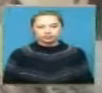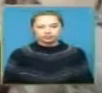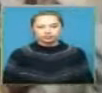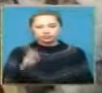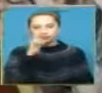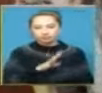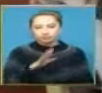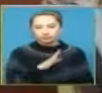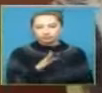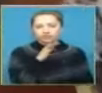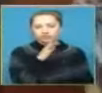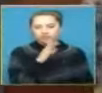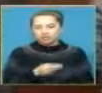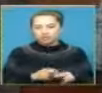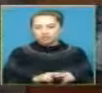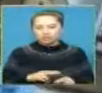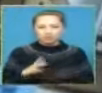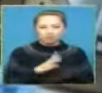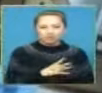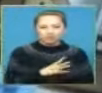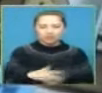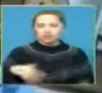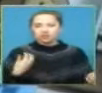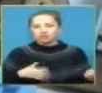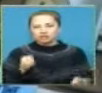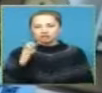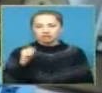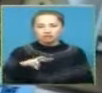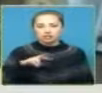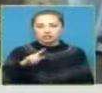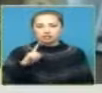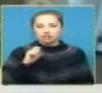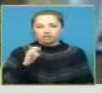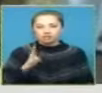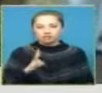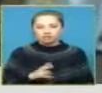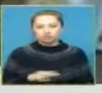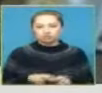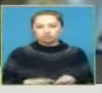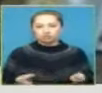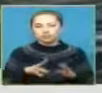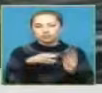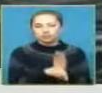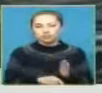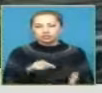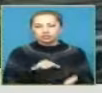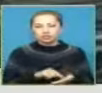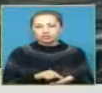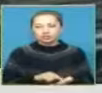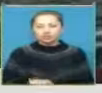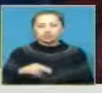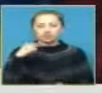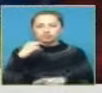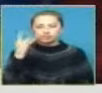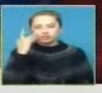Елдің ерке қызы, отауызды орақ тілді айтыскер ақыны Әселхан Қалыбекова мемлекетіміздегі саяси ахуалды жіті назарында